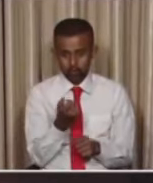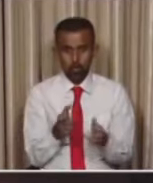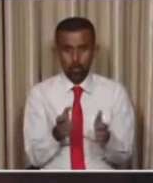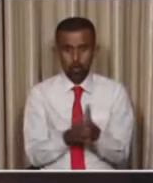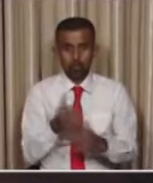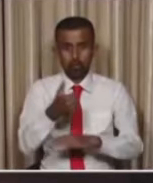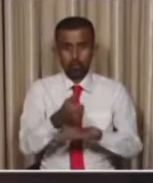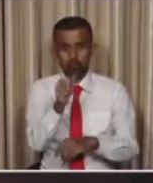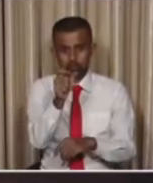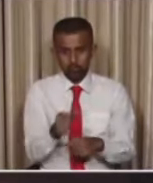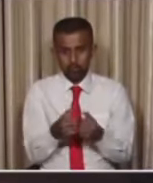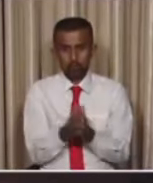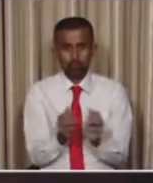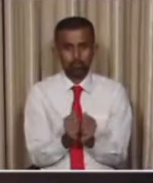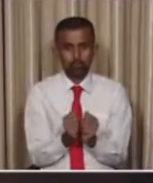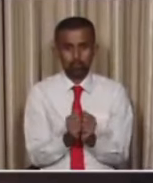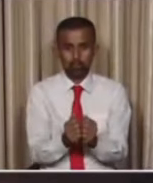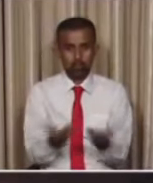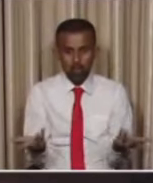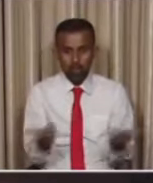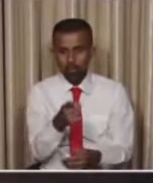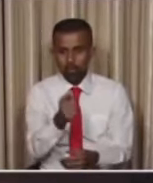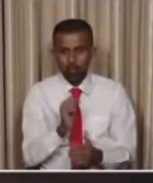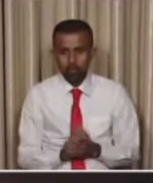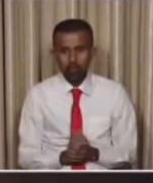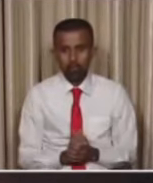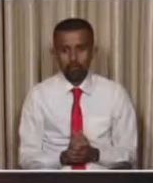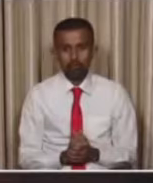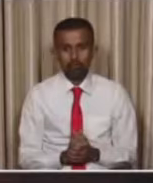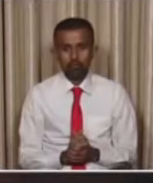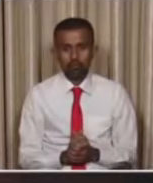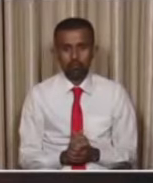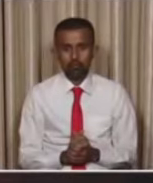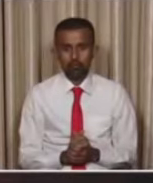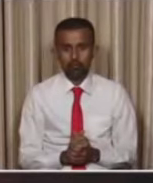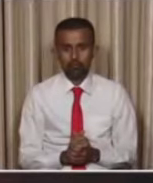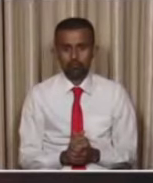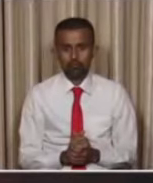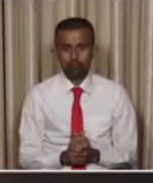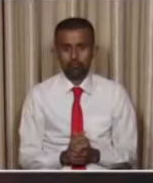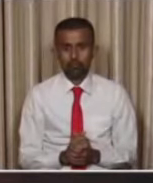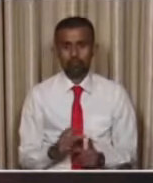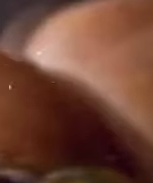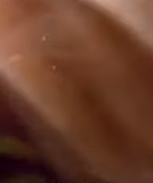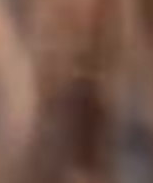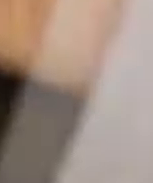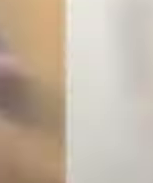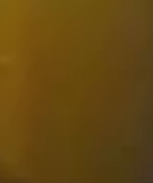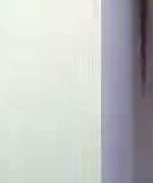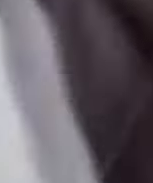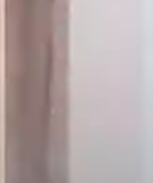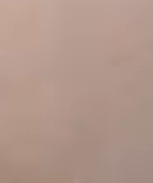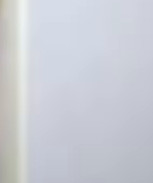කමිටුවේ සභාපතිවරයාට තමගේ රාජකාරිය කරන්න බැරිද? හරි, බොහොම ස්තුතියි ඔබතුමා අවසන් කරන්න. මම ඒක තරේ ප්‍රතික්ෂේප කරනවා.